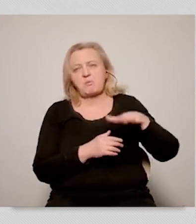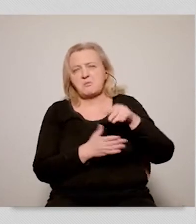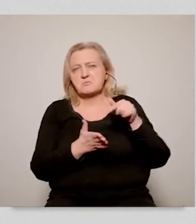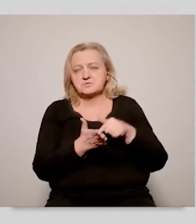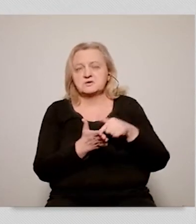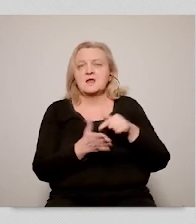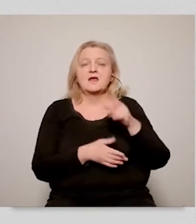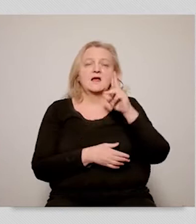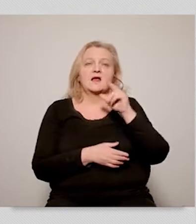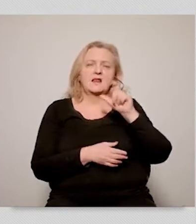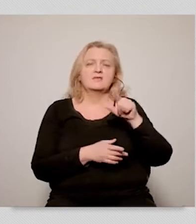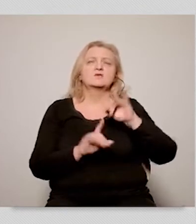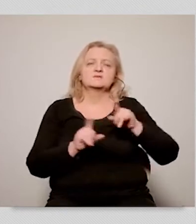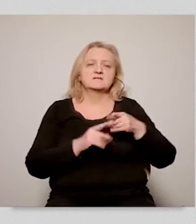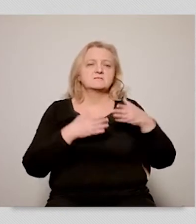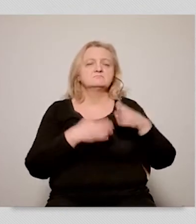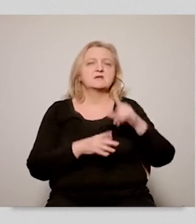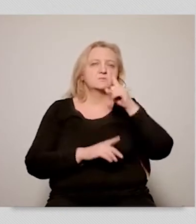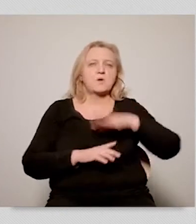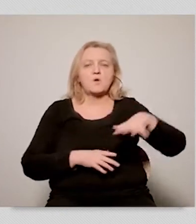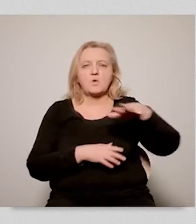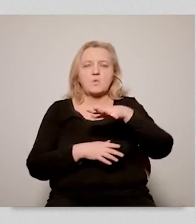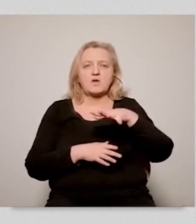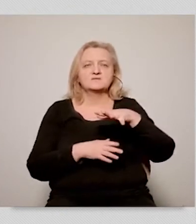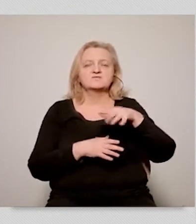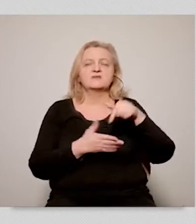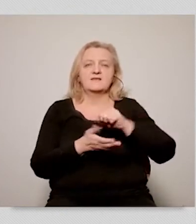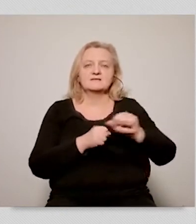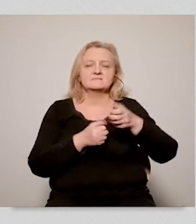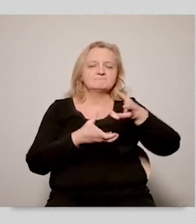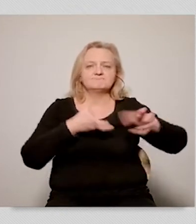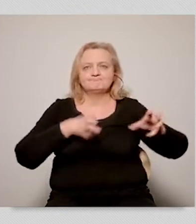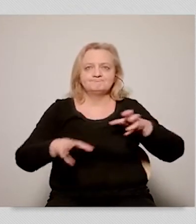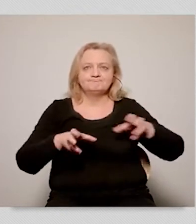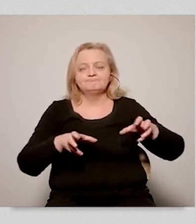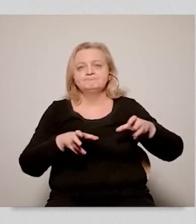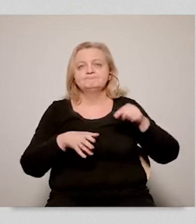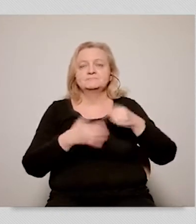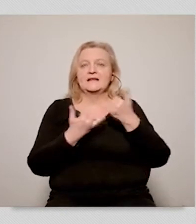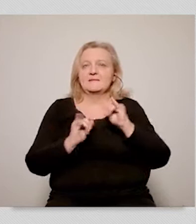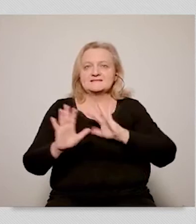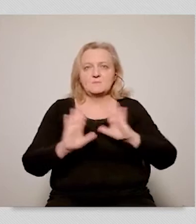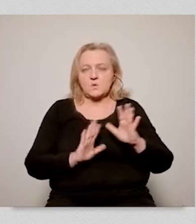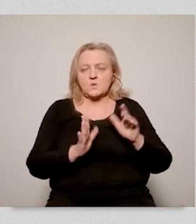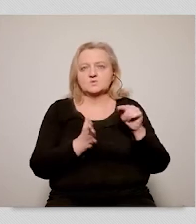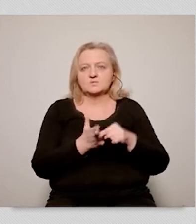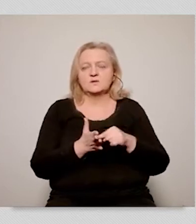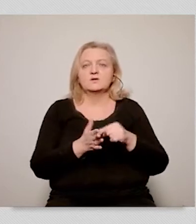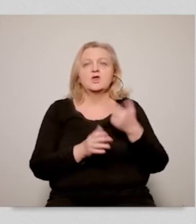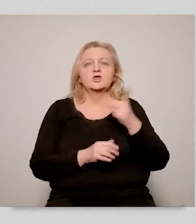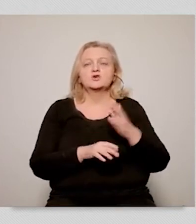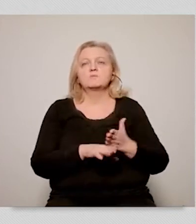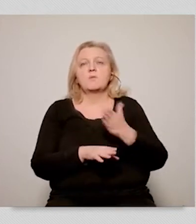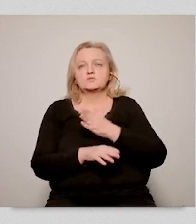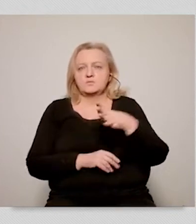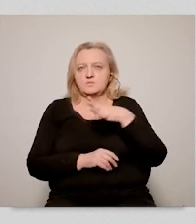wbija się niejako w nasze społeczeństwa i dzieli je na inne sposoby, niż one dzieliły się do tej